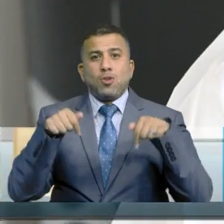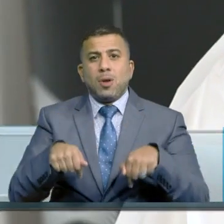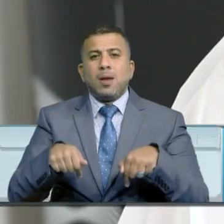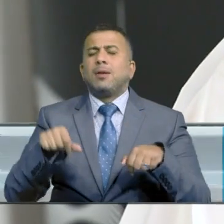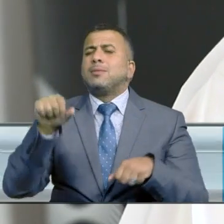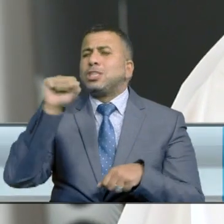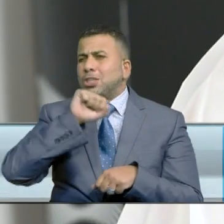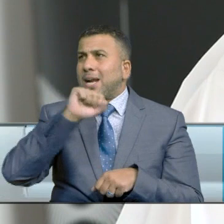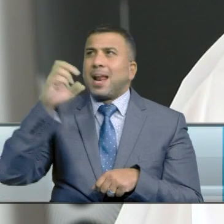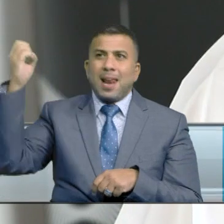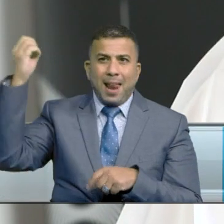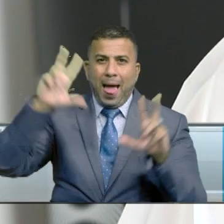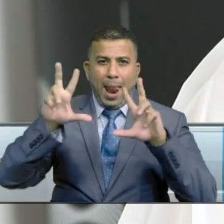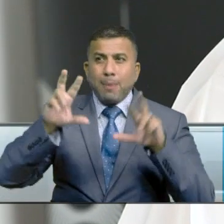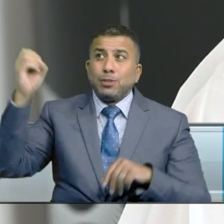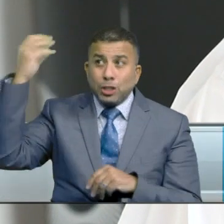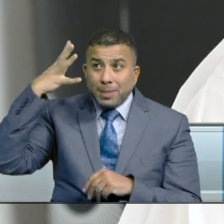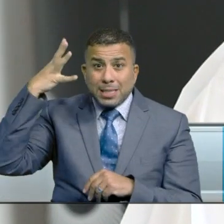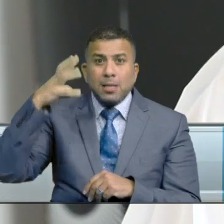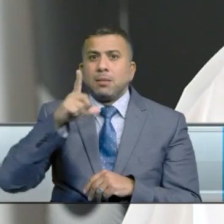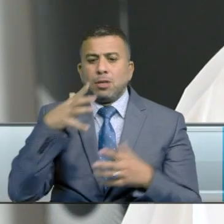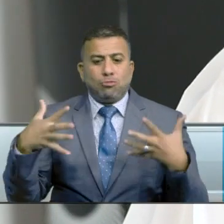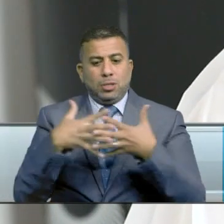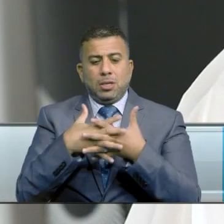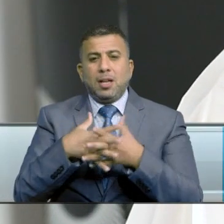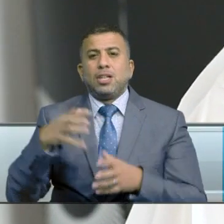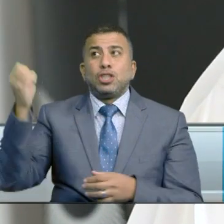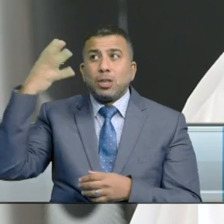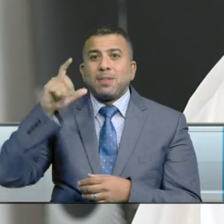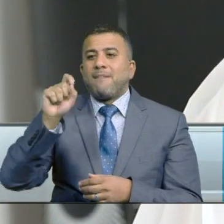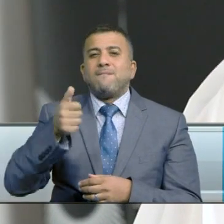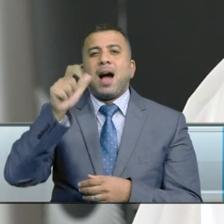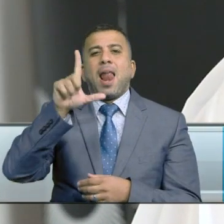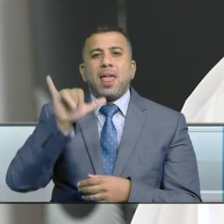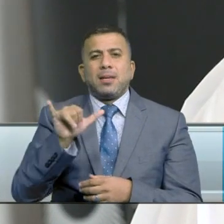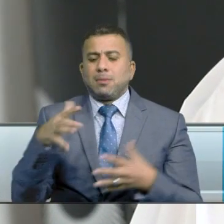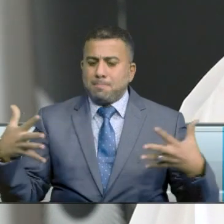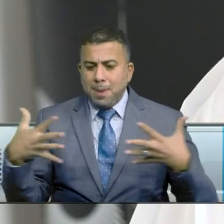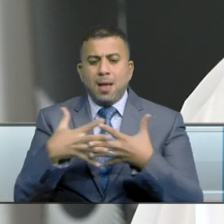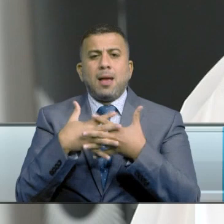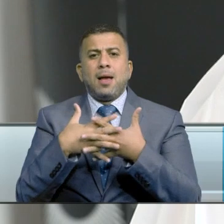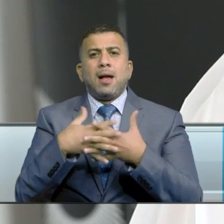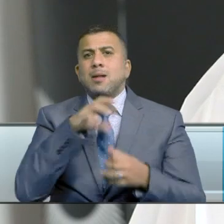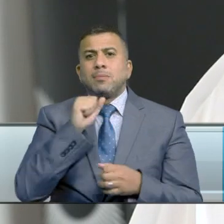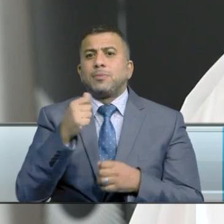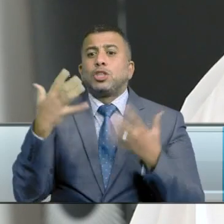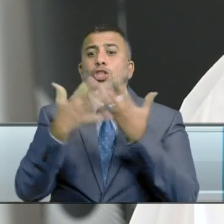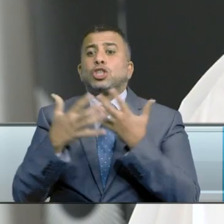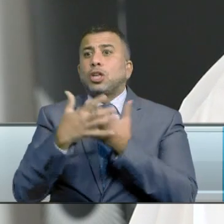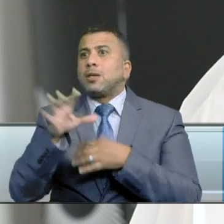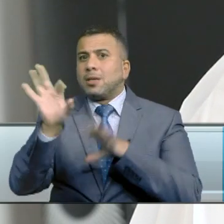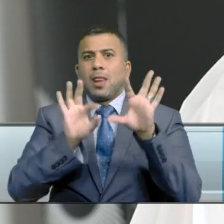شارقة الإعلام شمس شراكة جديدة سميناها شمس فالي مع شريك متخصص في بناء